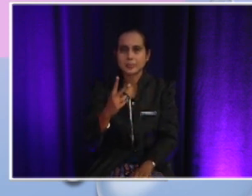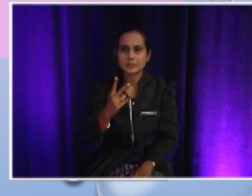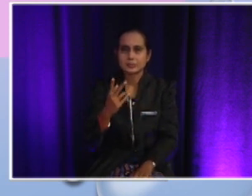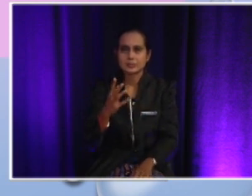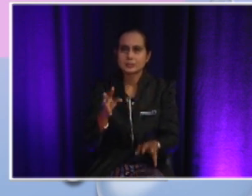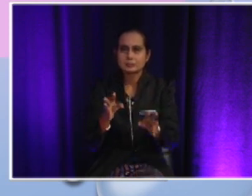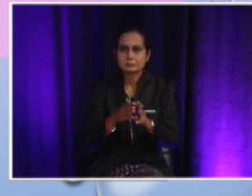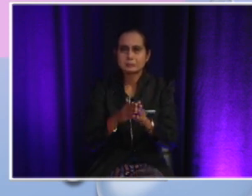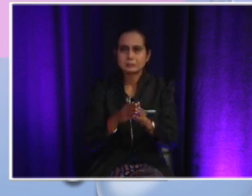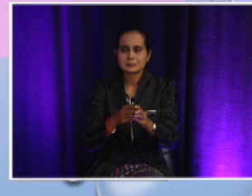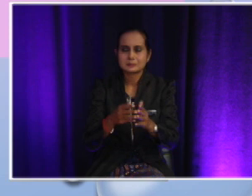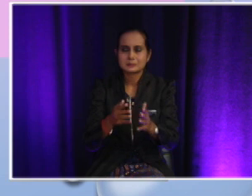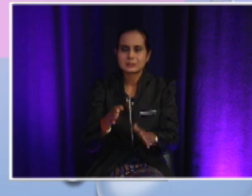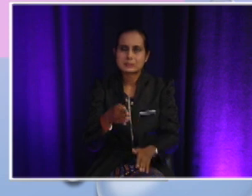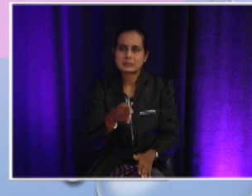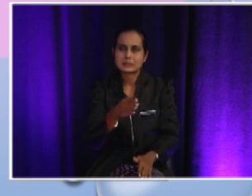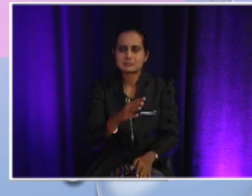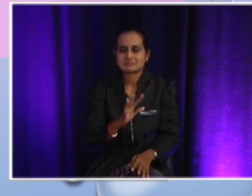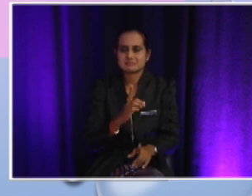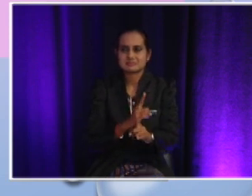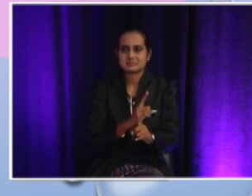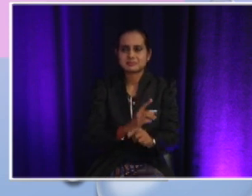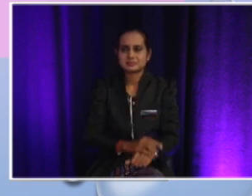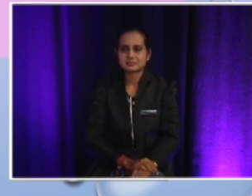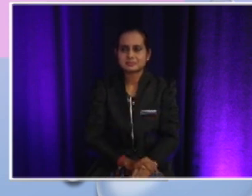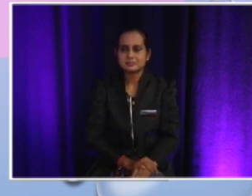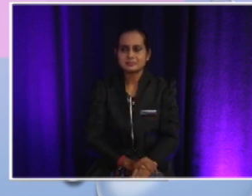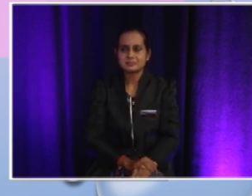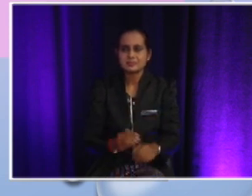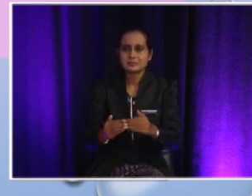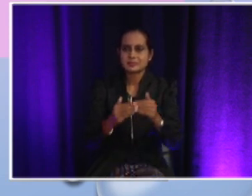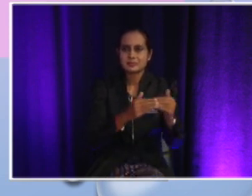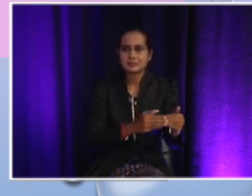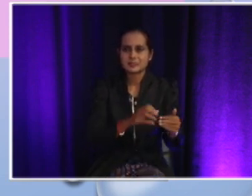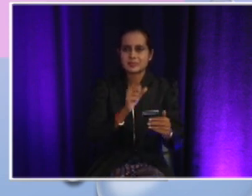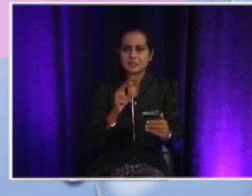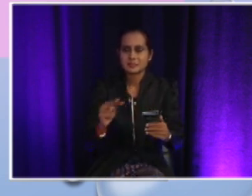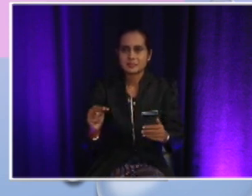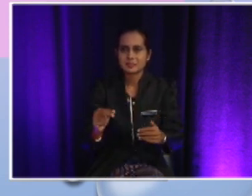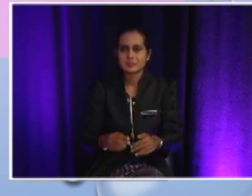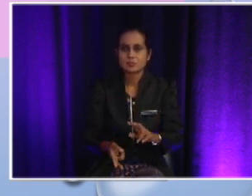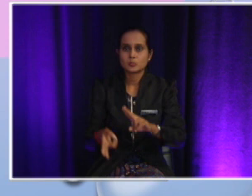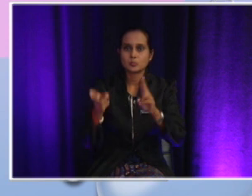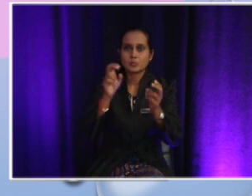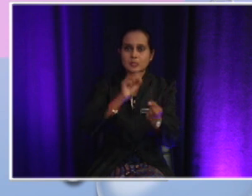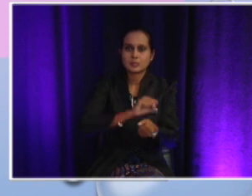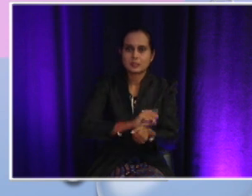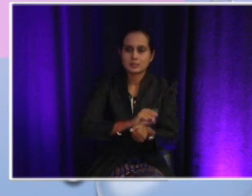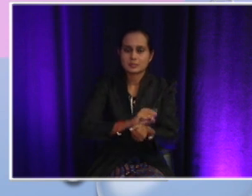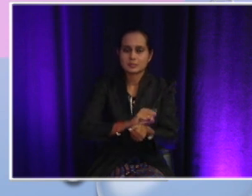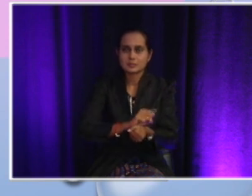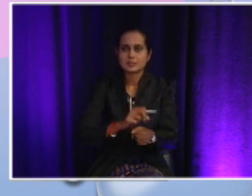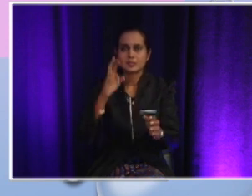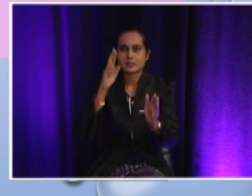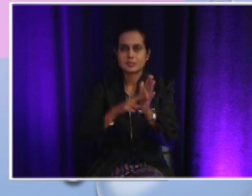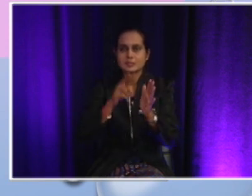kepala ikan kan. Jadi dah jadi tak betul begitu. Okey, kita tengok soalan yang seterusnya. Ubah sualita di rajah 2 supaya pintu keselamatan tu boleh